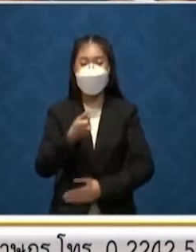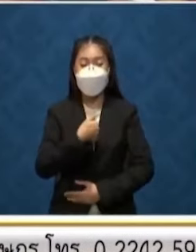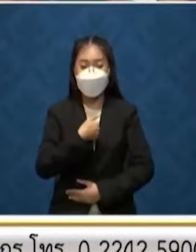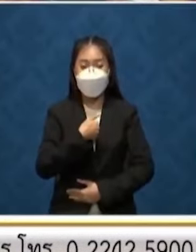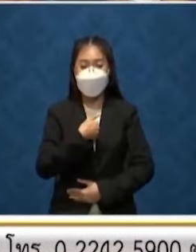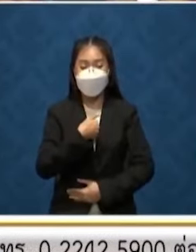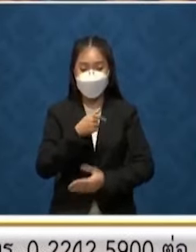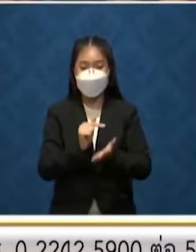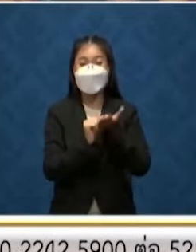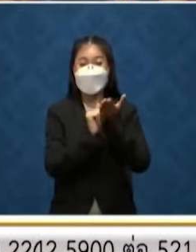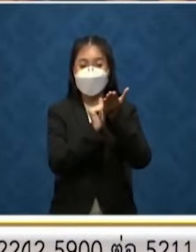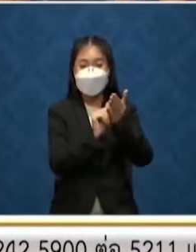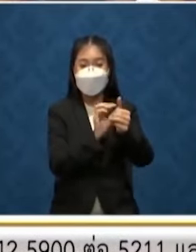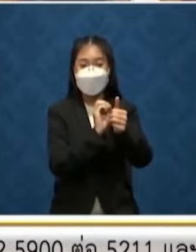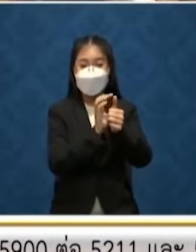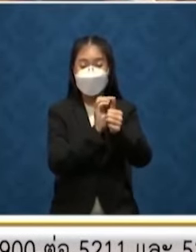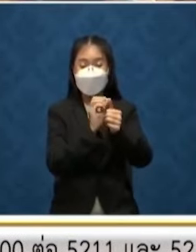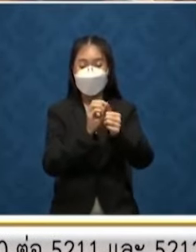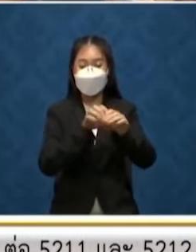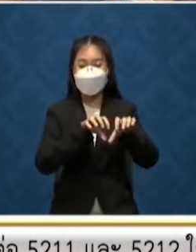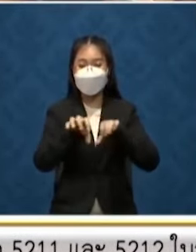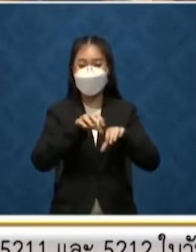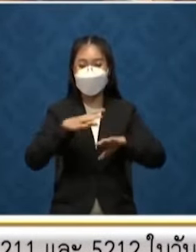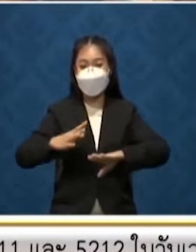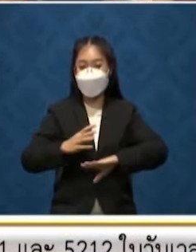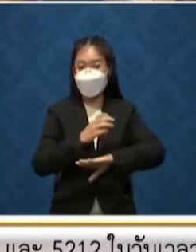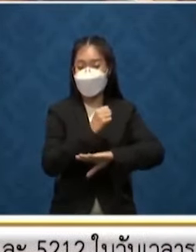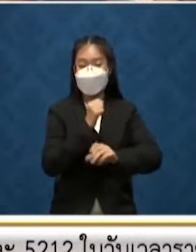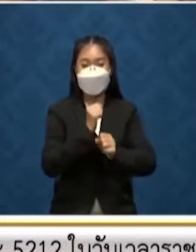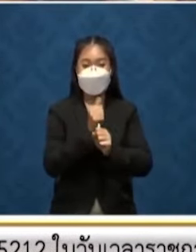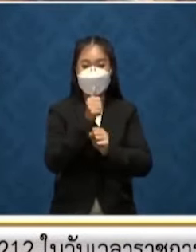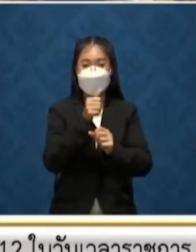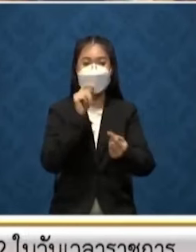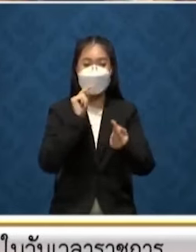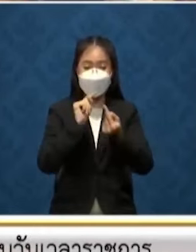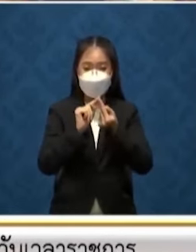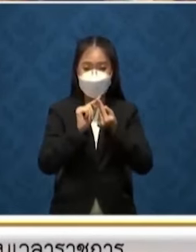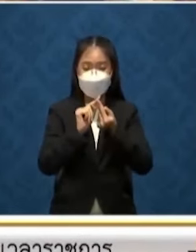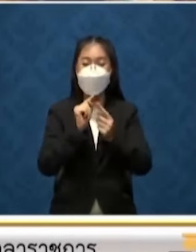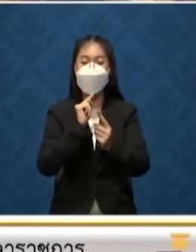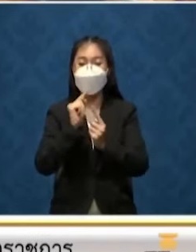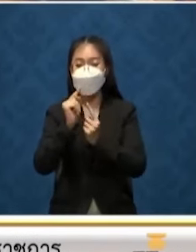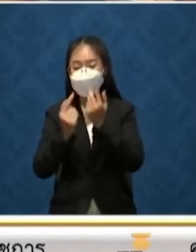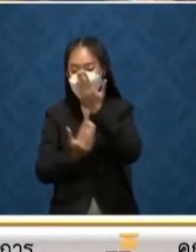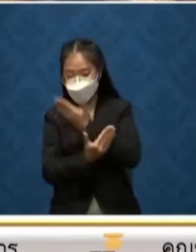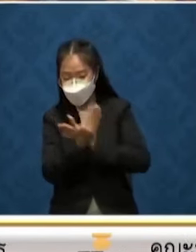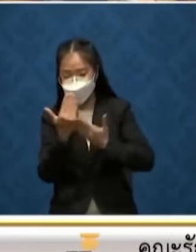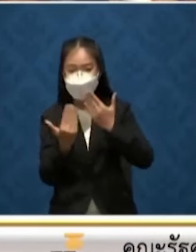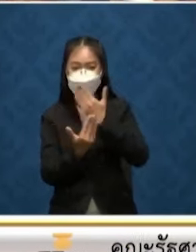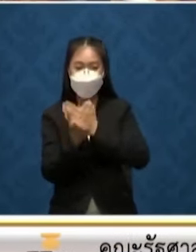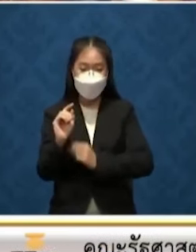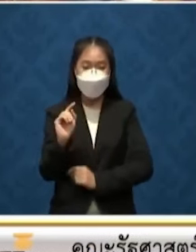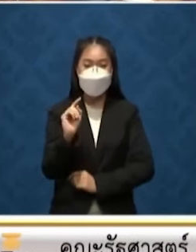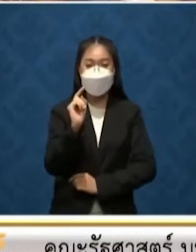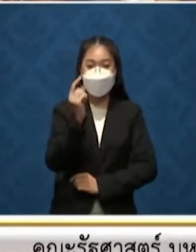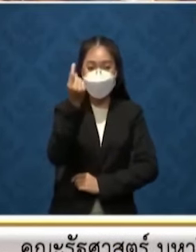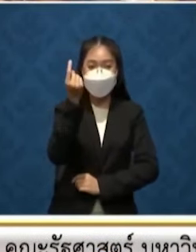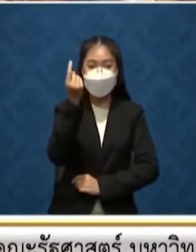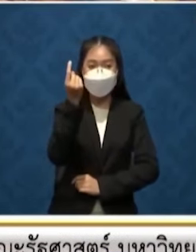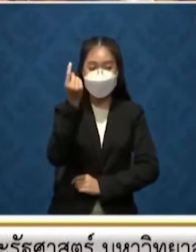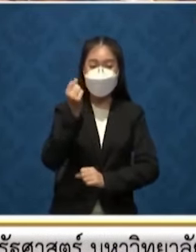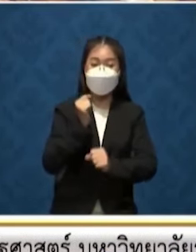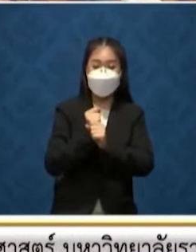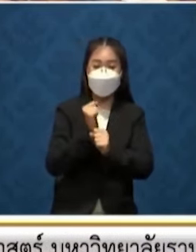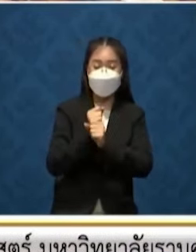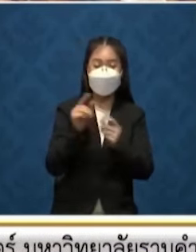อ่าพรรคการเมืองพรรคหนึ่งซึ่งพรรคการเมืองของตนเองเนี่ยรู้อยู่แล้วว่าพรรคของตนเองจะถูกยุบพรรคนะฮะได้มีการไปชุมนุมที่